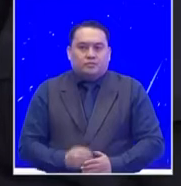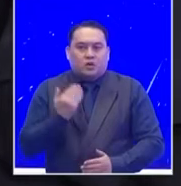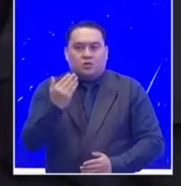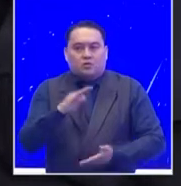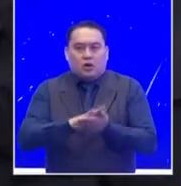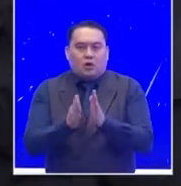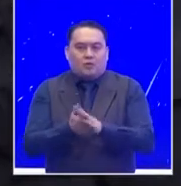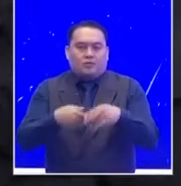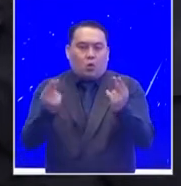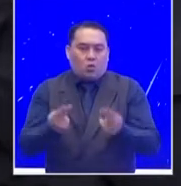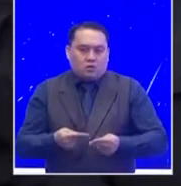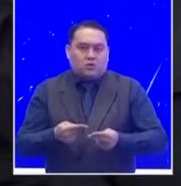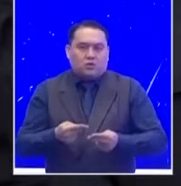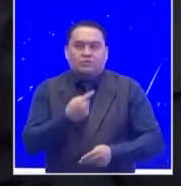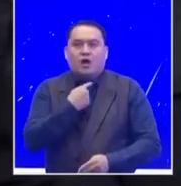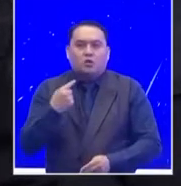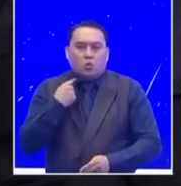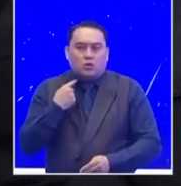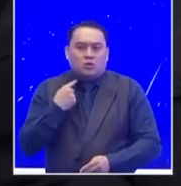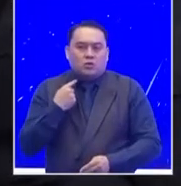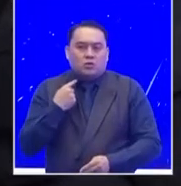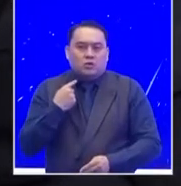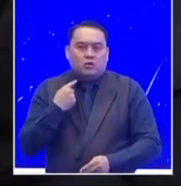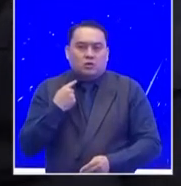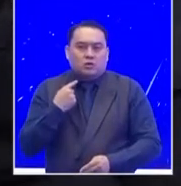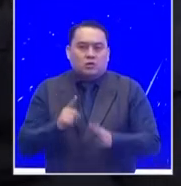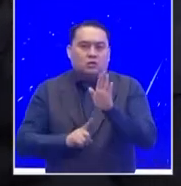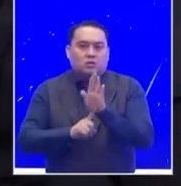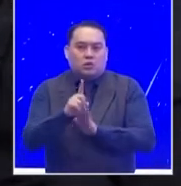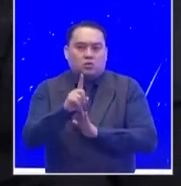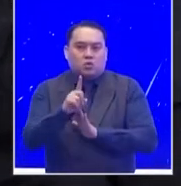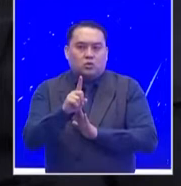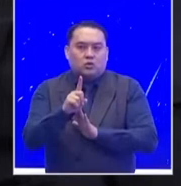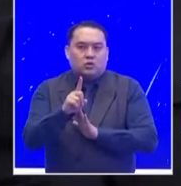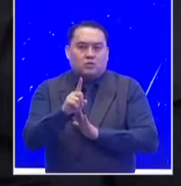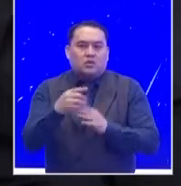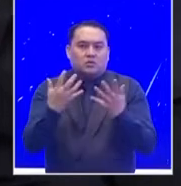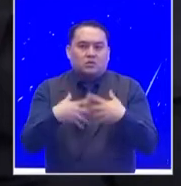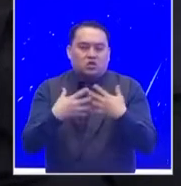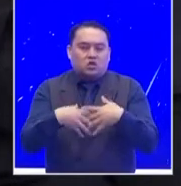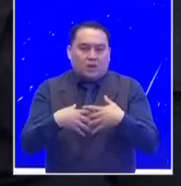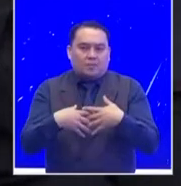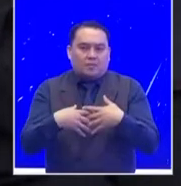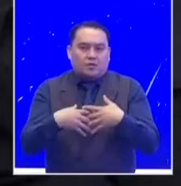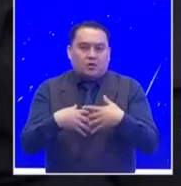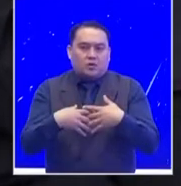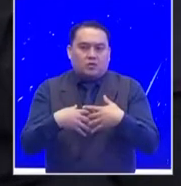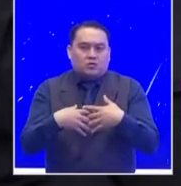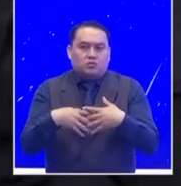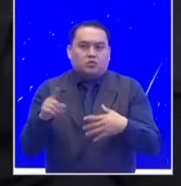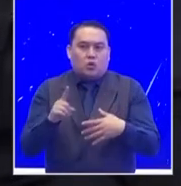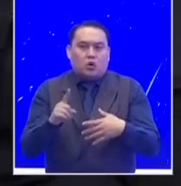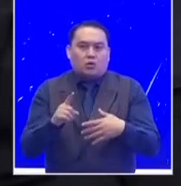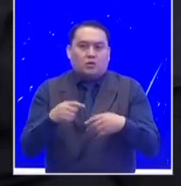договор. В этом Талдыкургане давай вот он пусть начнет, ага. Мы посчитаем. Но уже не так, что как